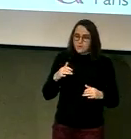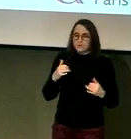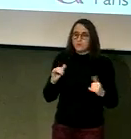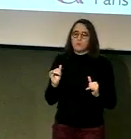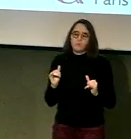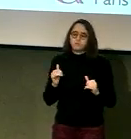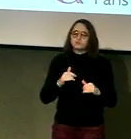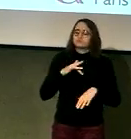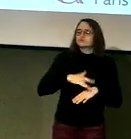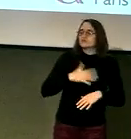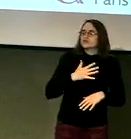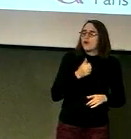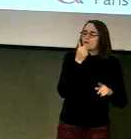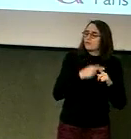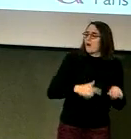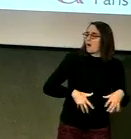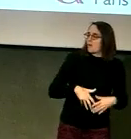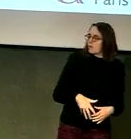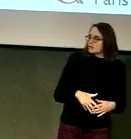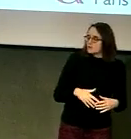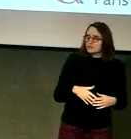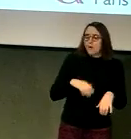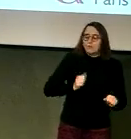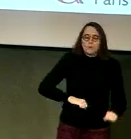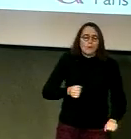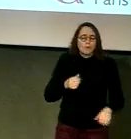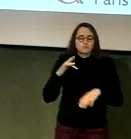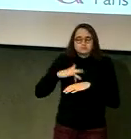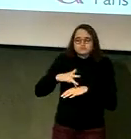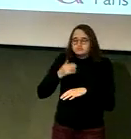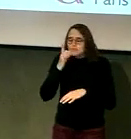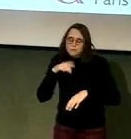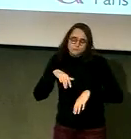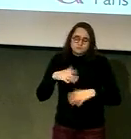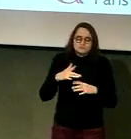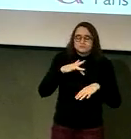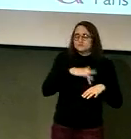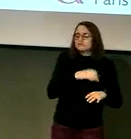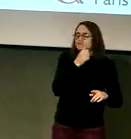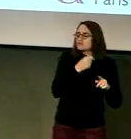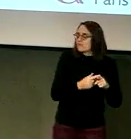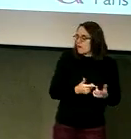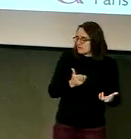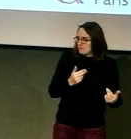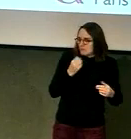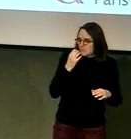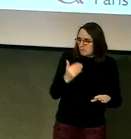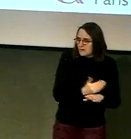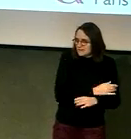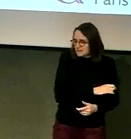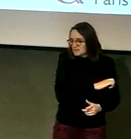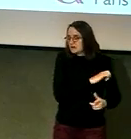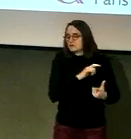connaît déjà la grossesse, donc elle la consomme parce que voilà, elle a déjà vécu en première expérience, et donc elle